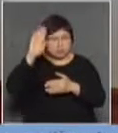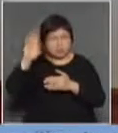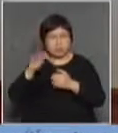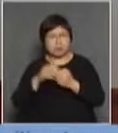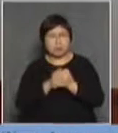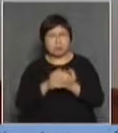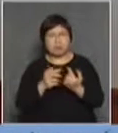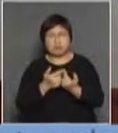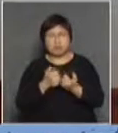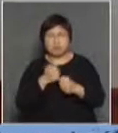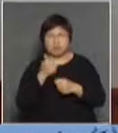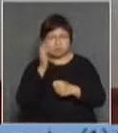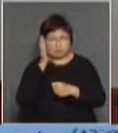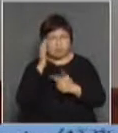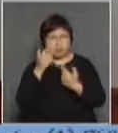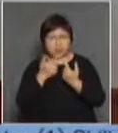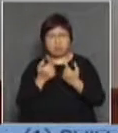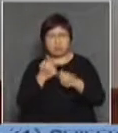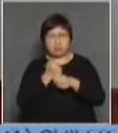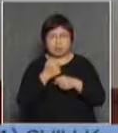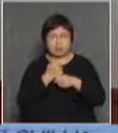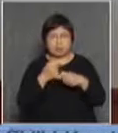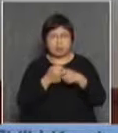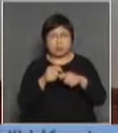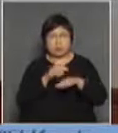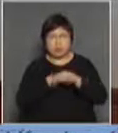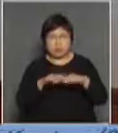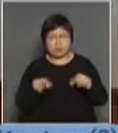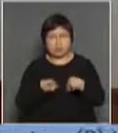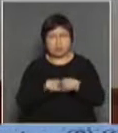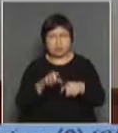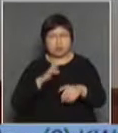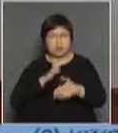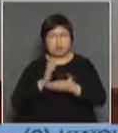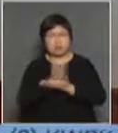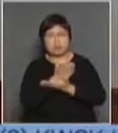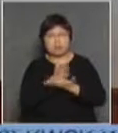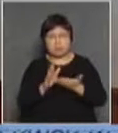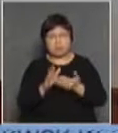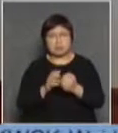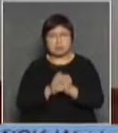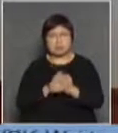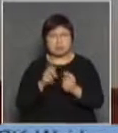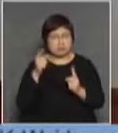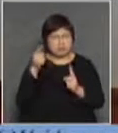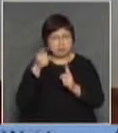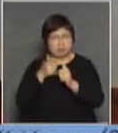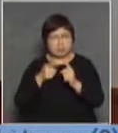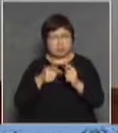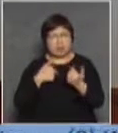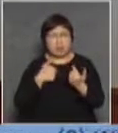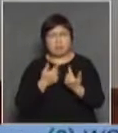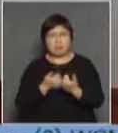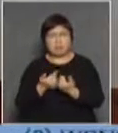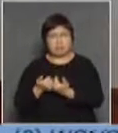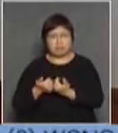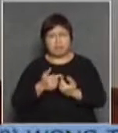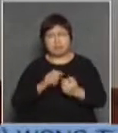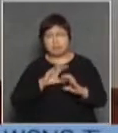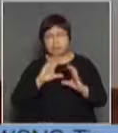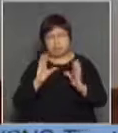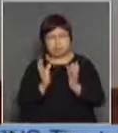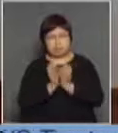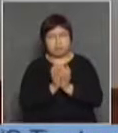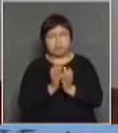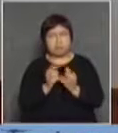業和公平公義共享成果。這些目標基本適用於所有的財政